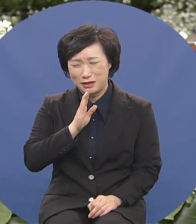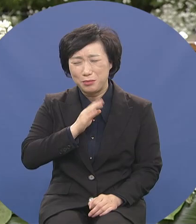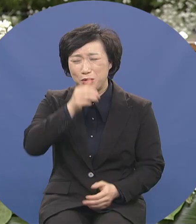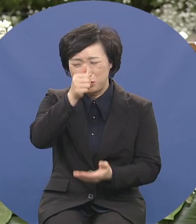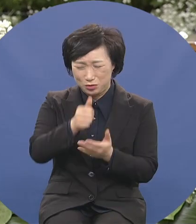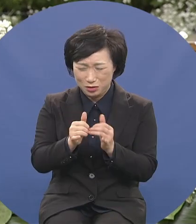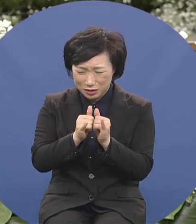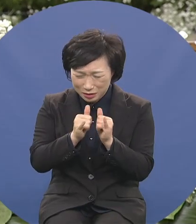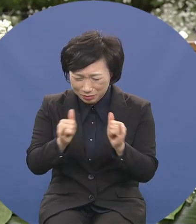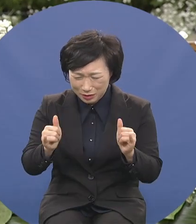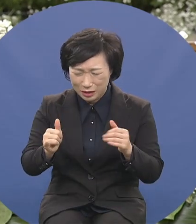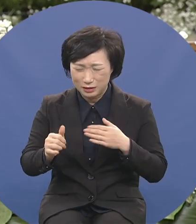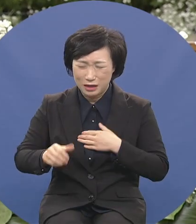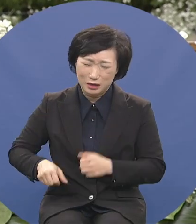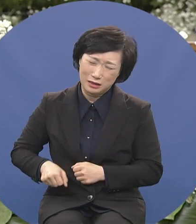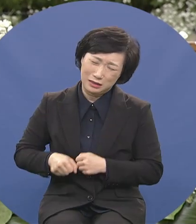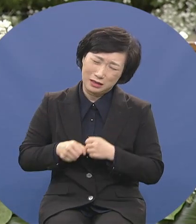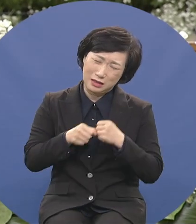게을렀습니다.